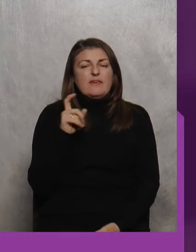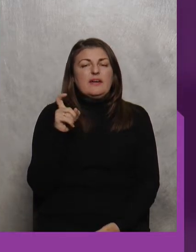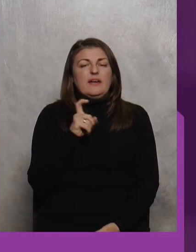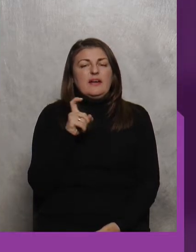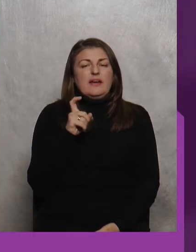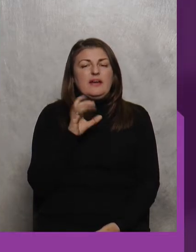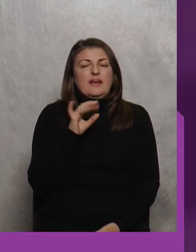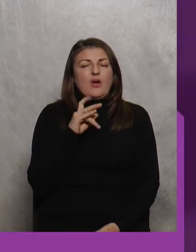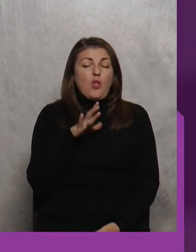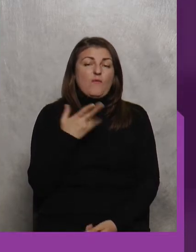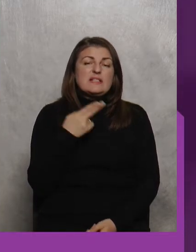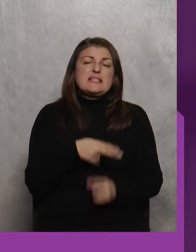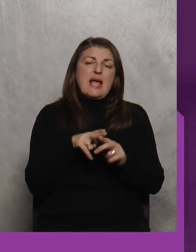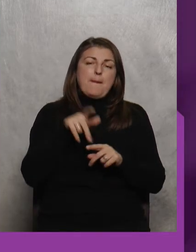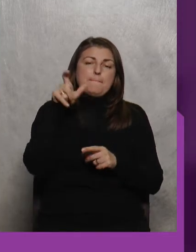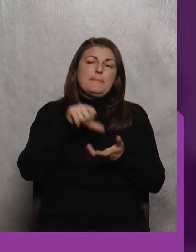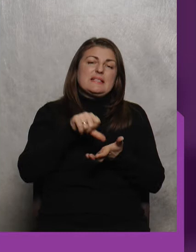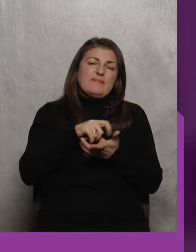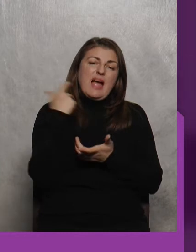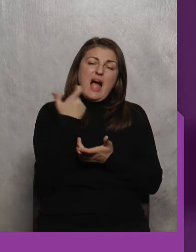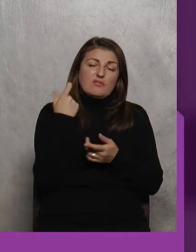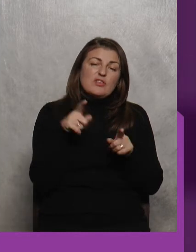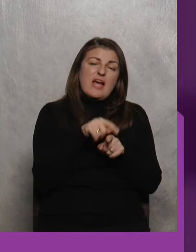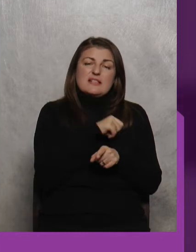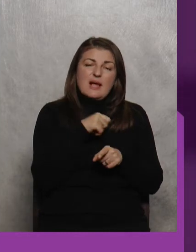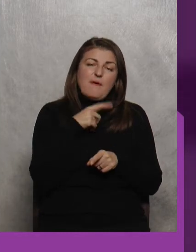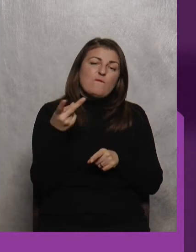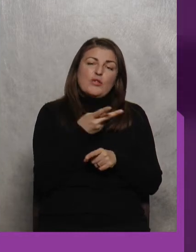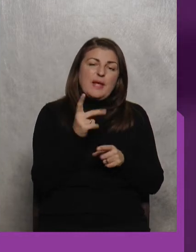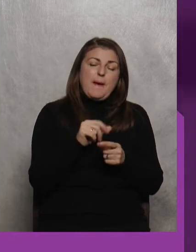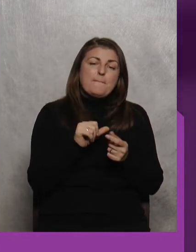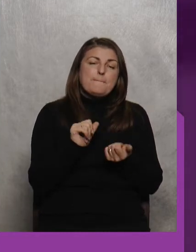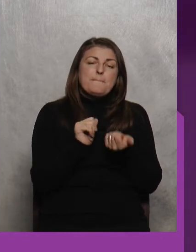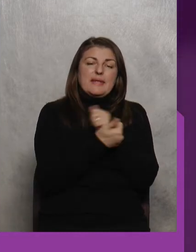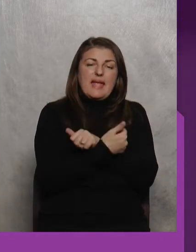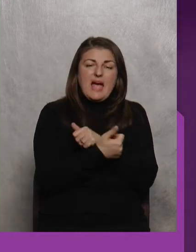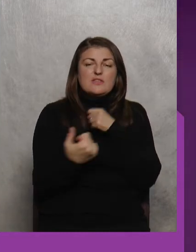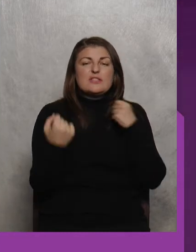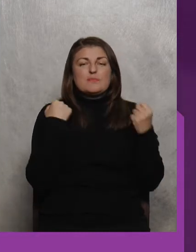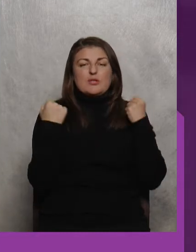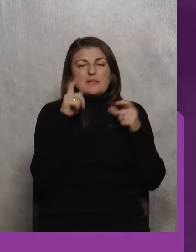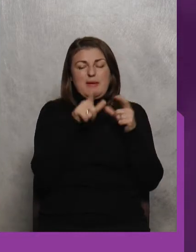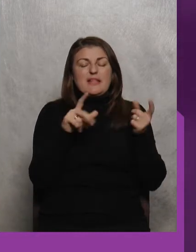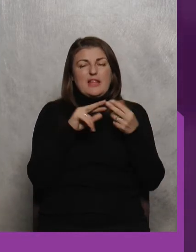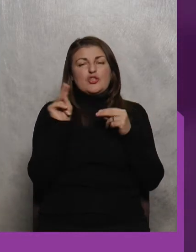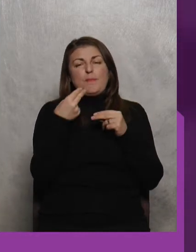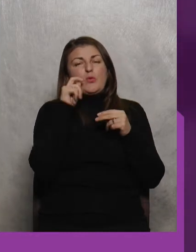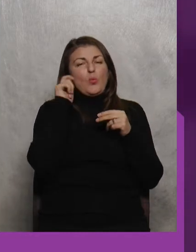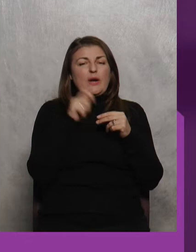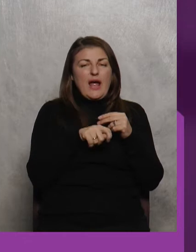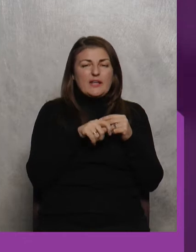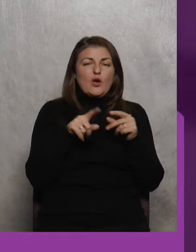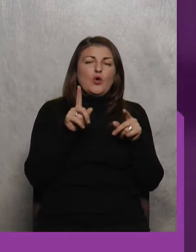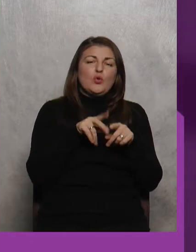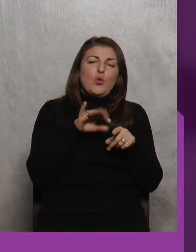і В'ячеслав Хіхлов, це представник Харківщини, так само вони міняються, спортсмени міняються і на чемпіонаті України,